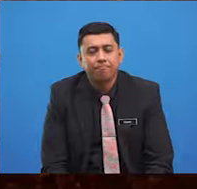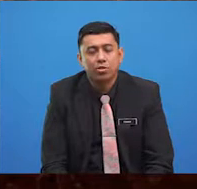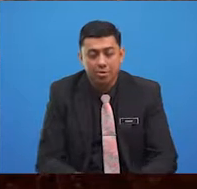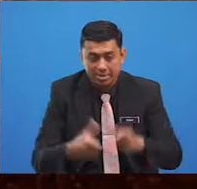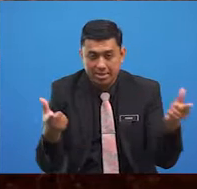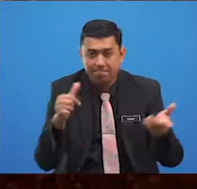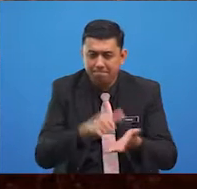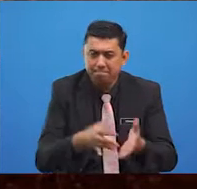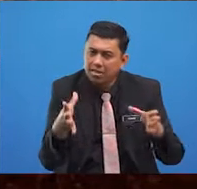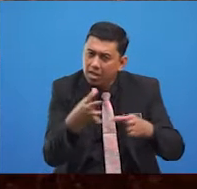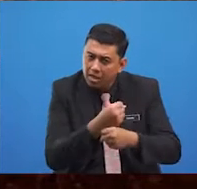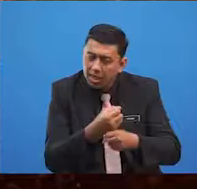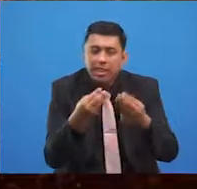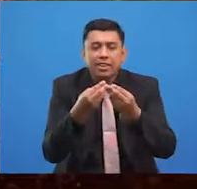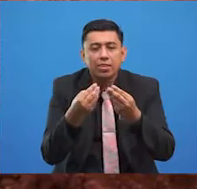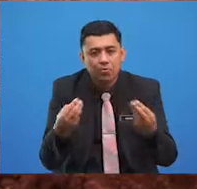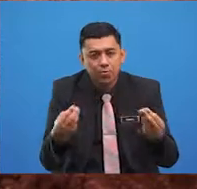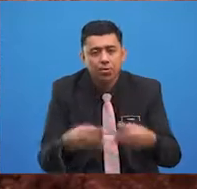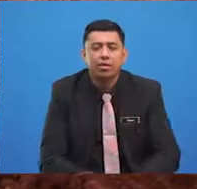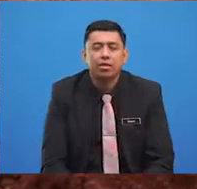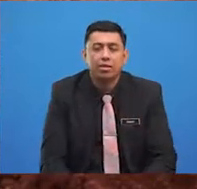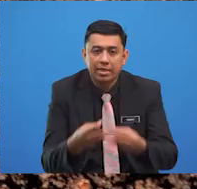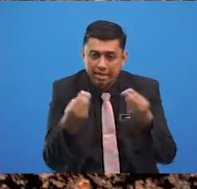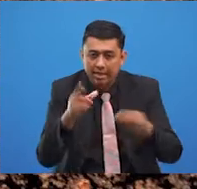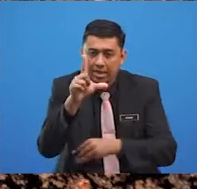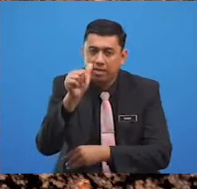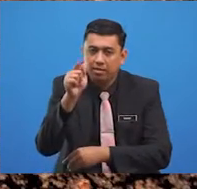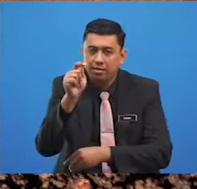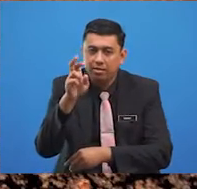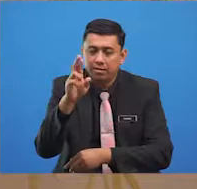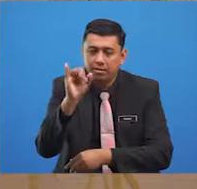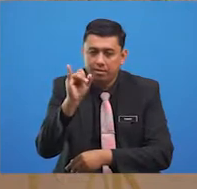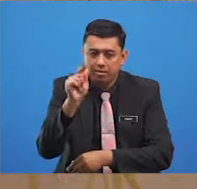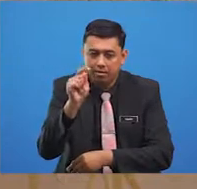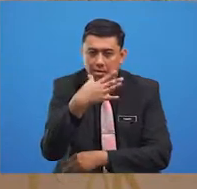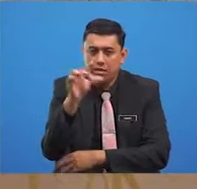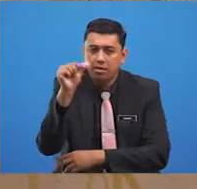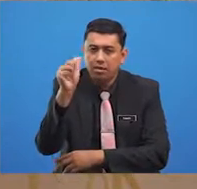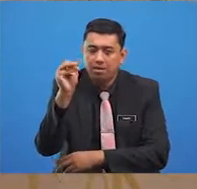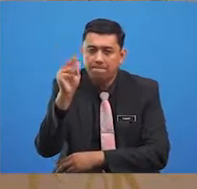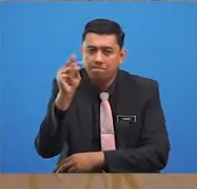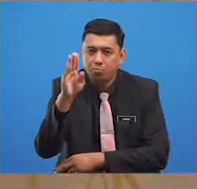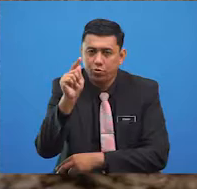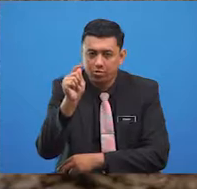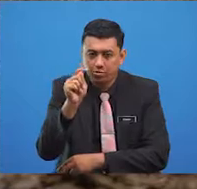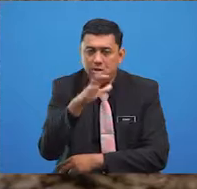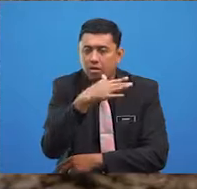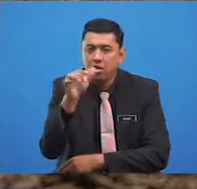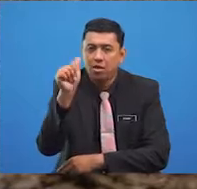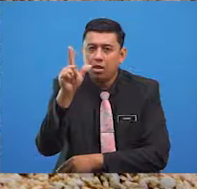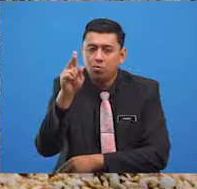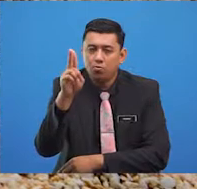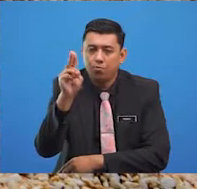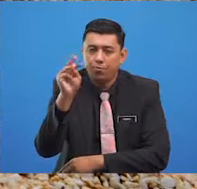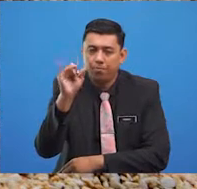Selain itu, terdapat juga tanah iaitu tanah laterit, tanah gambut, tanah aluvium, tanah